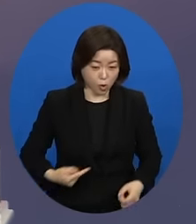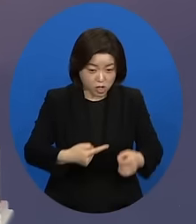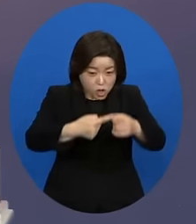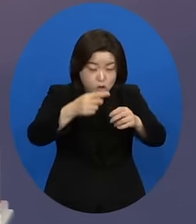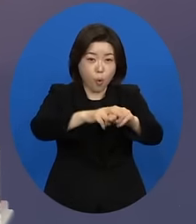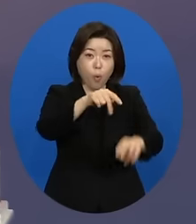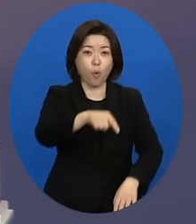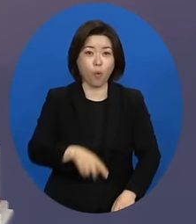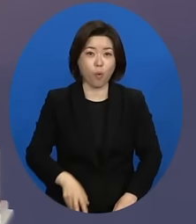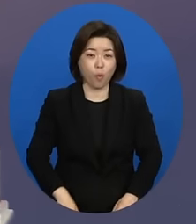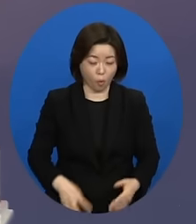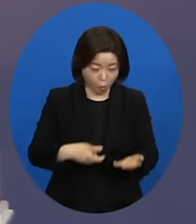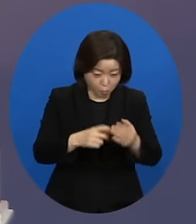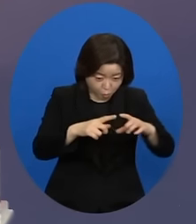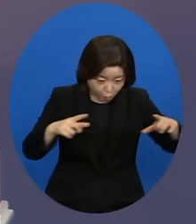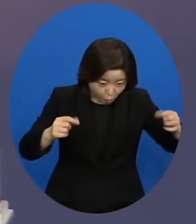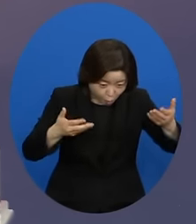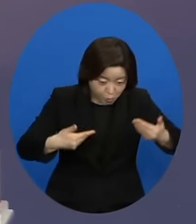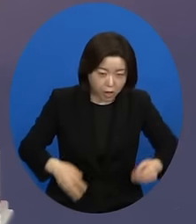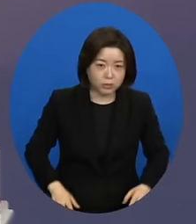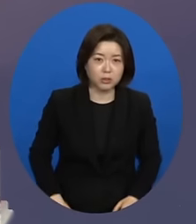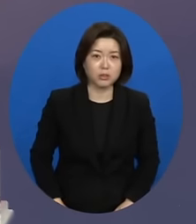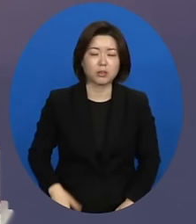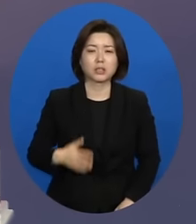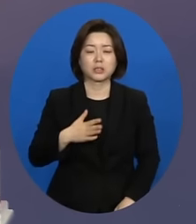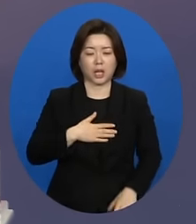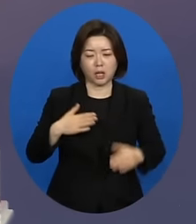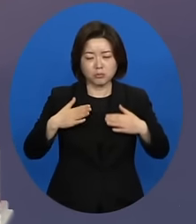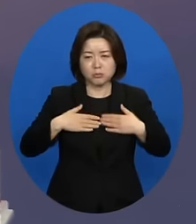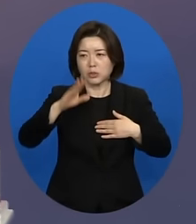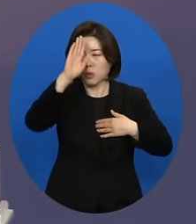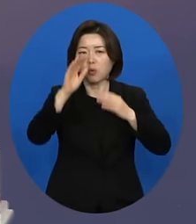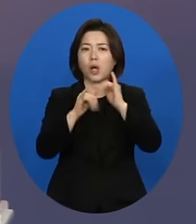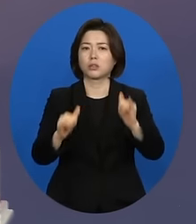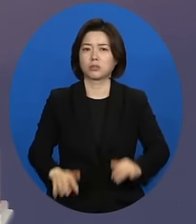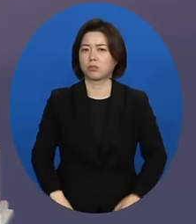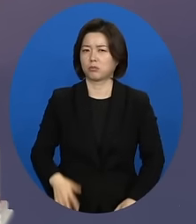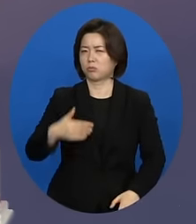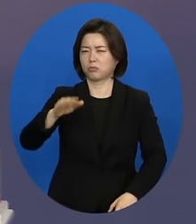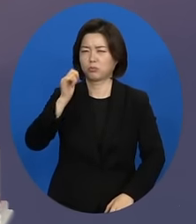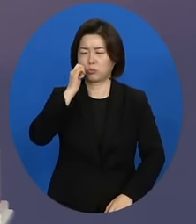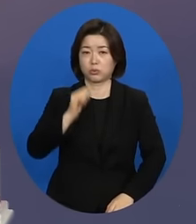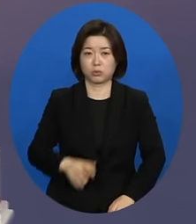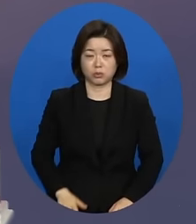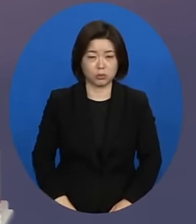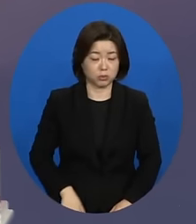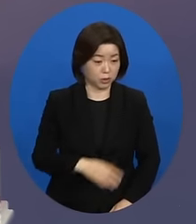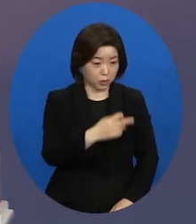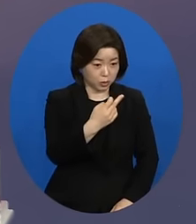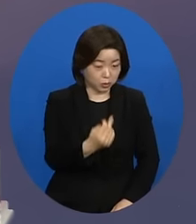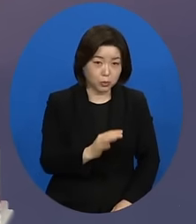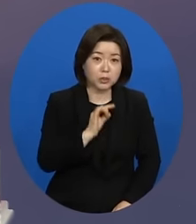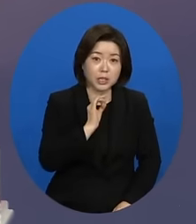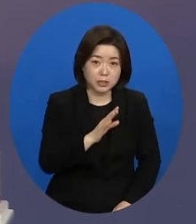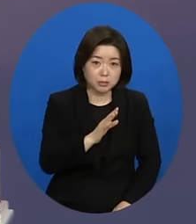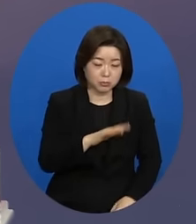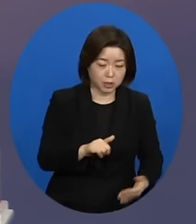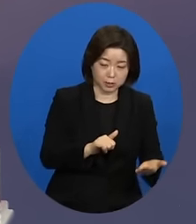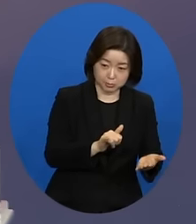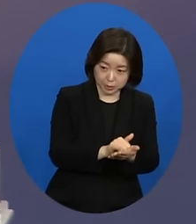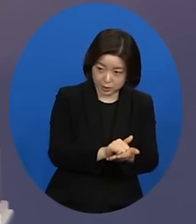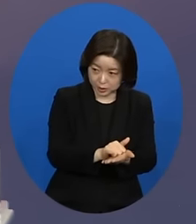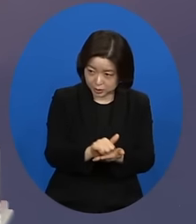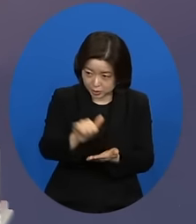1등석 표를 받았지만 저는 폐결핵 환자요. 못 가요. 동생들만 비행기에